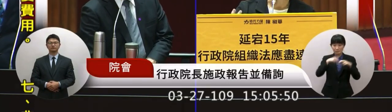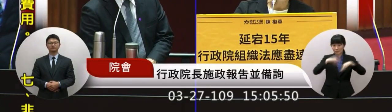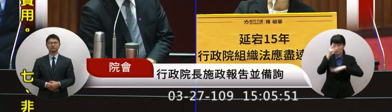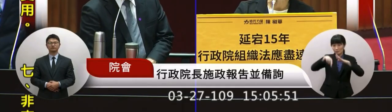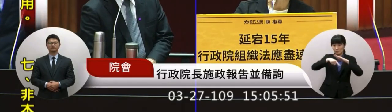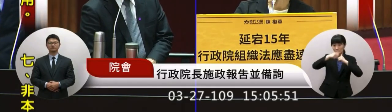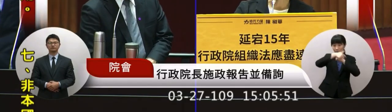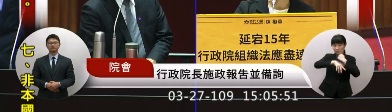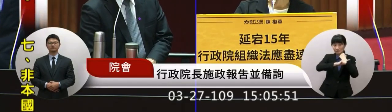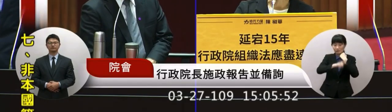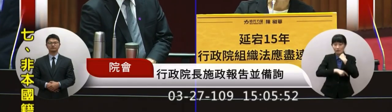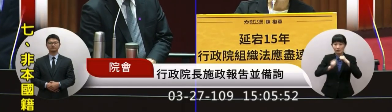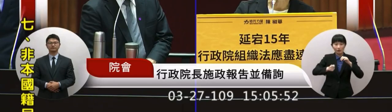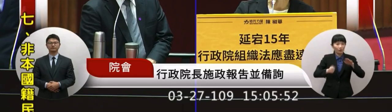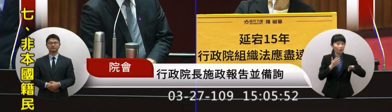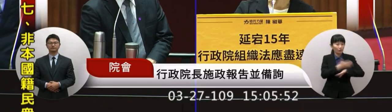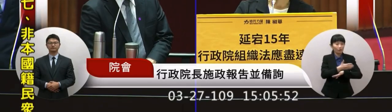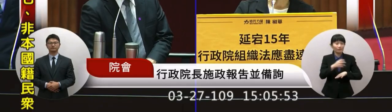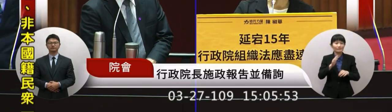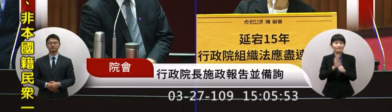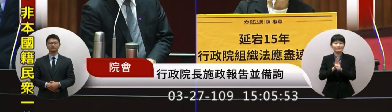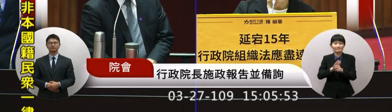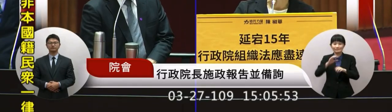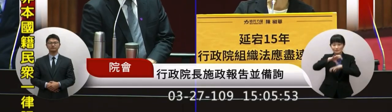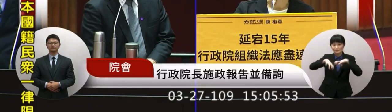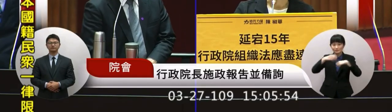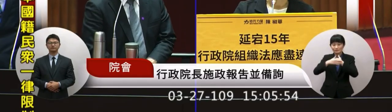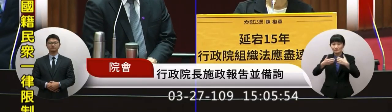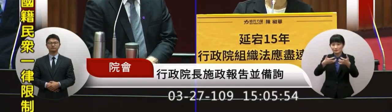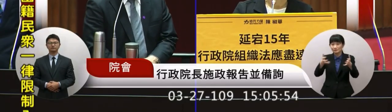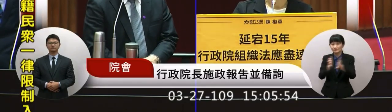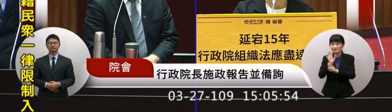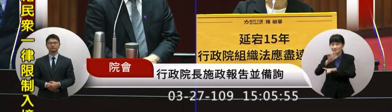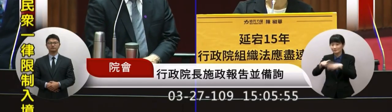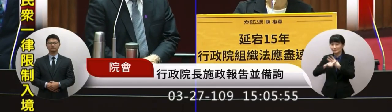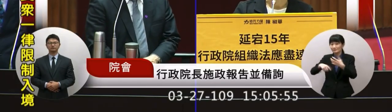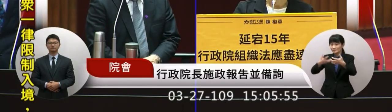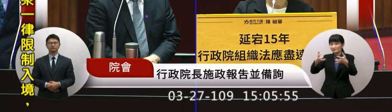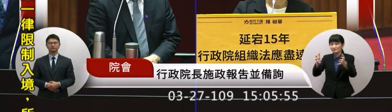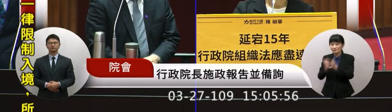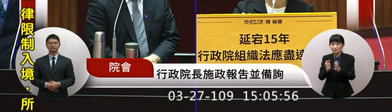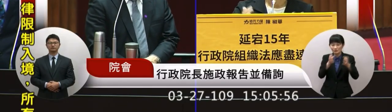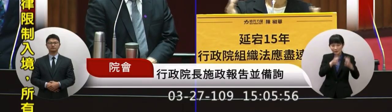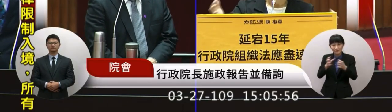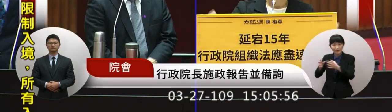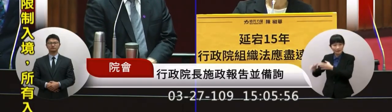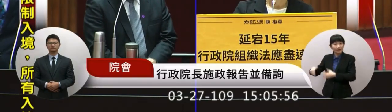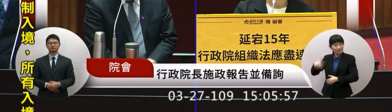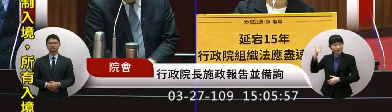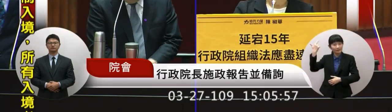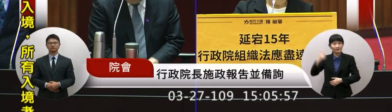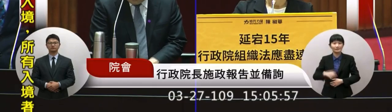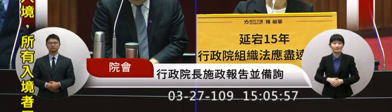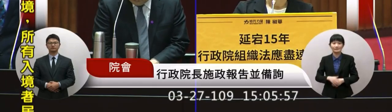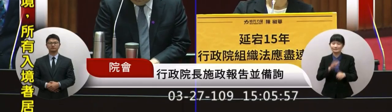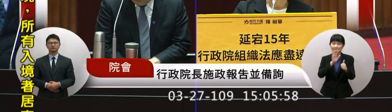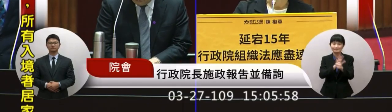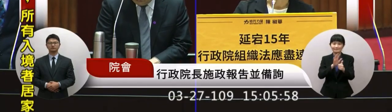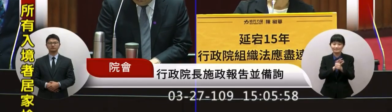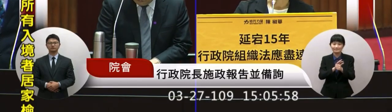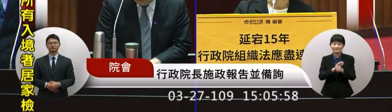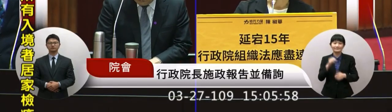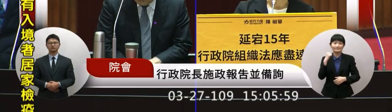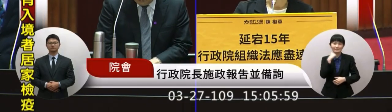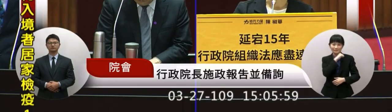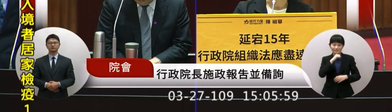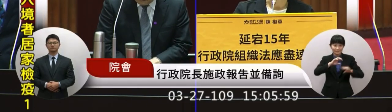让环境资源部、农业部、经济能源部能够赶快成立，我想对整体的国土保